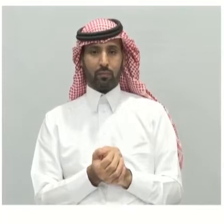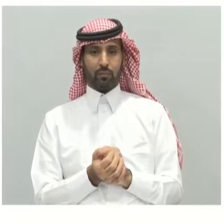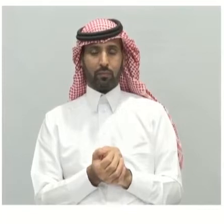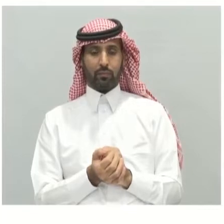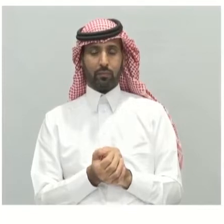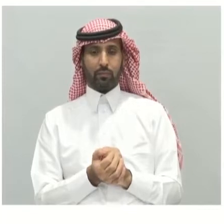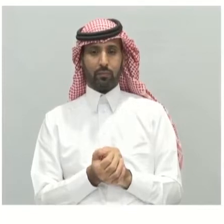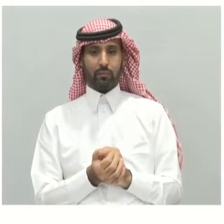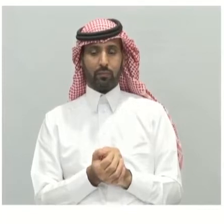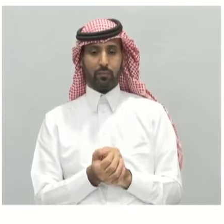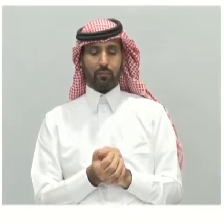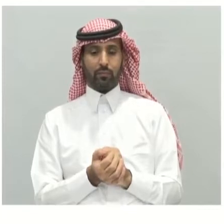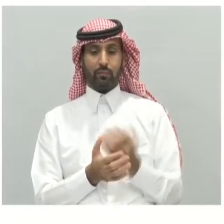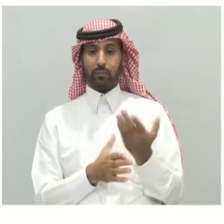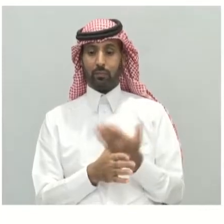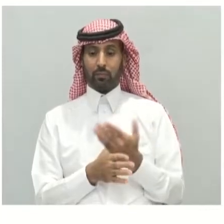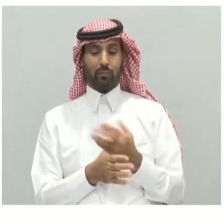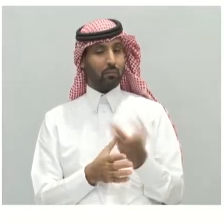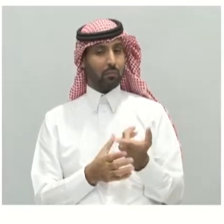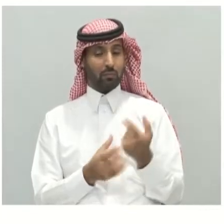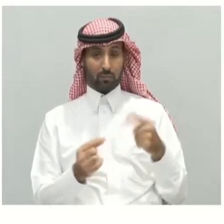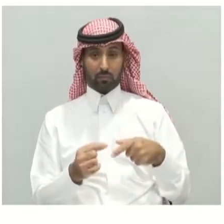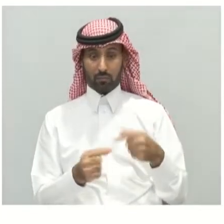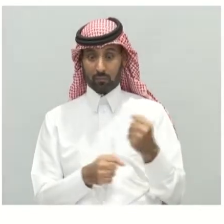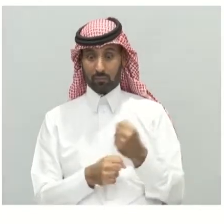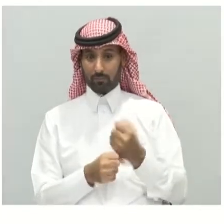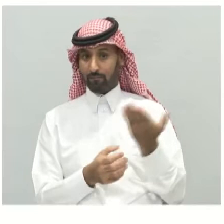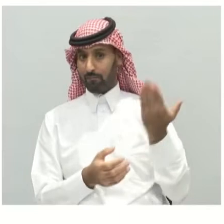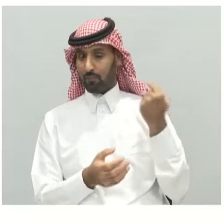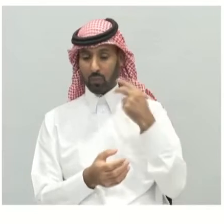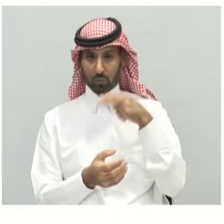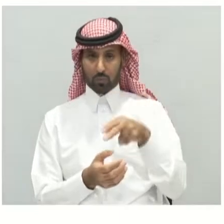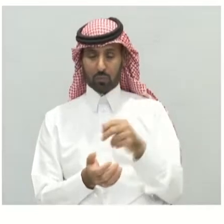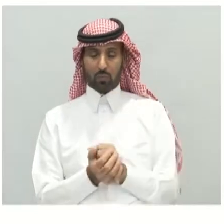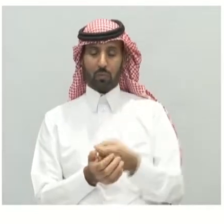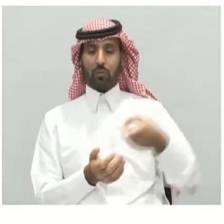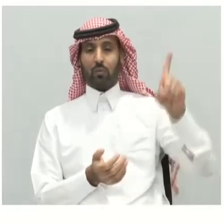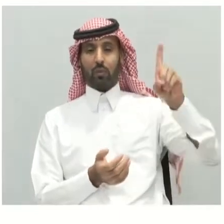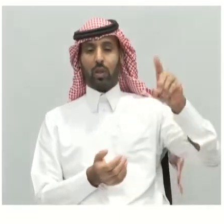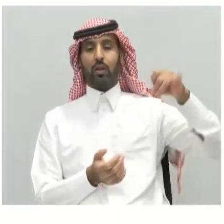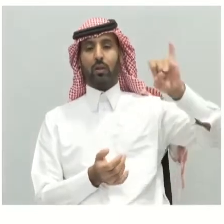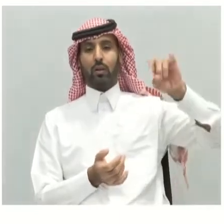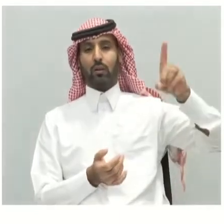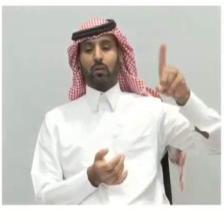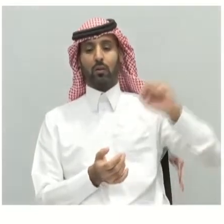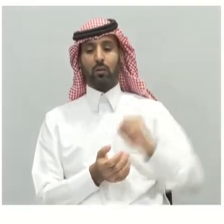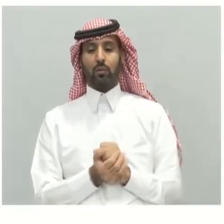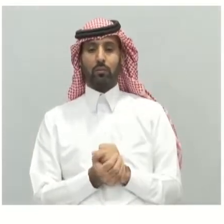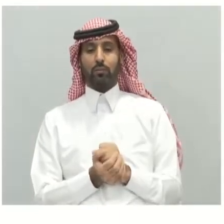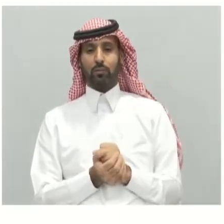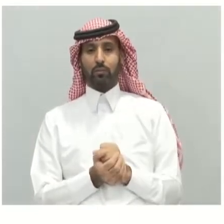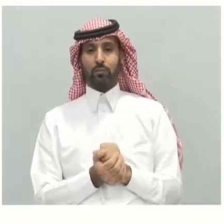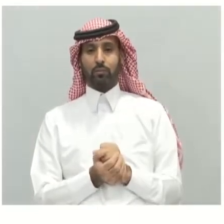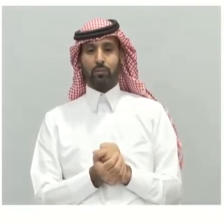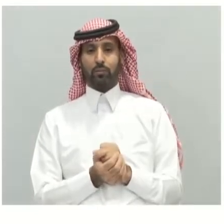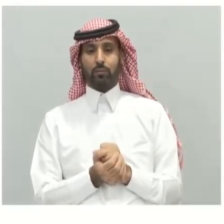Okay? Because the past is shown here in did. Okay? طيب يا miss, here we